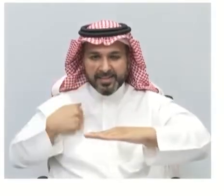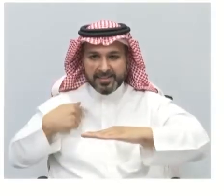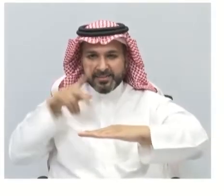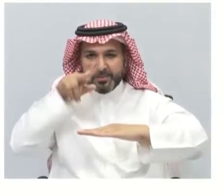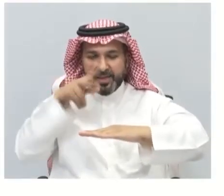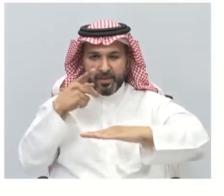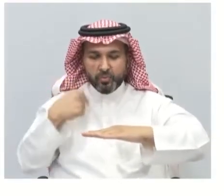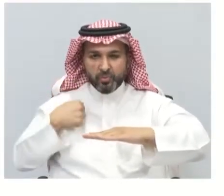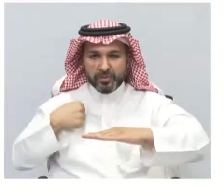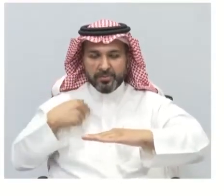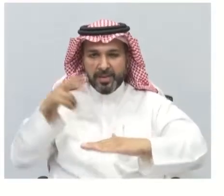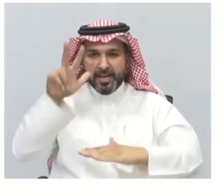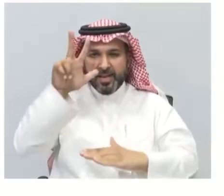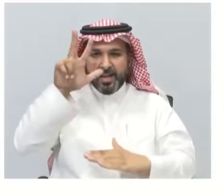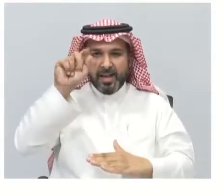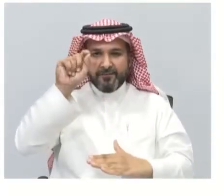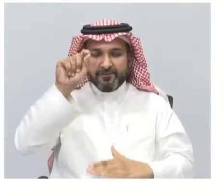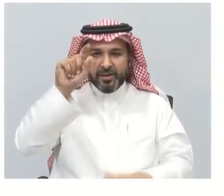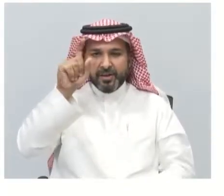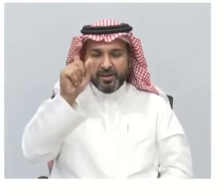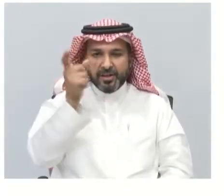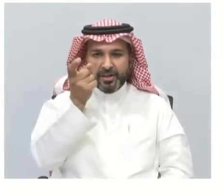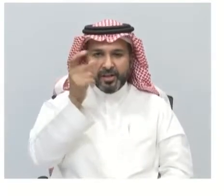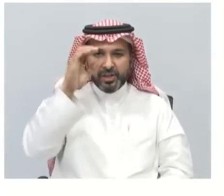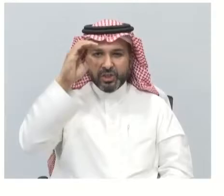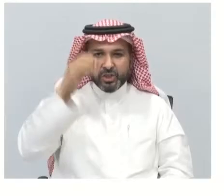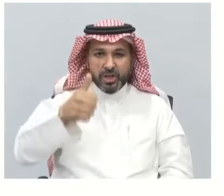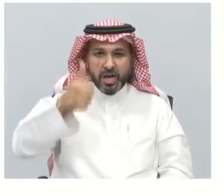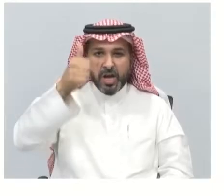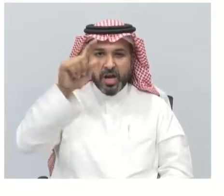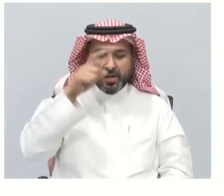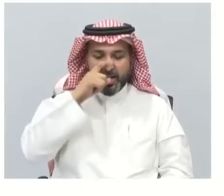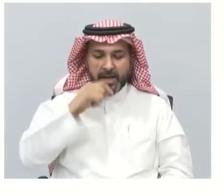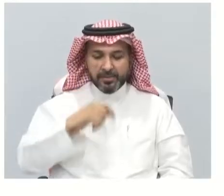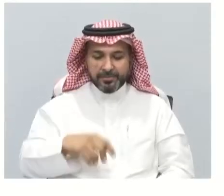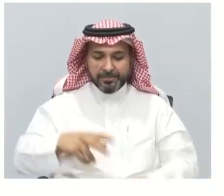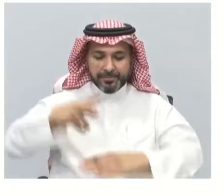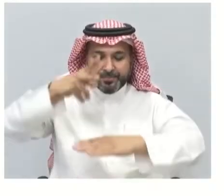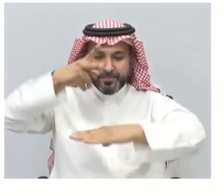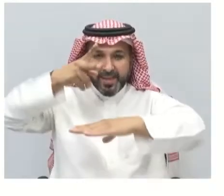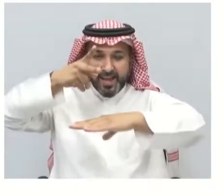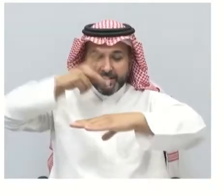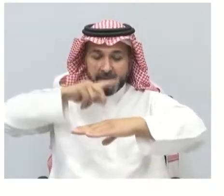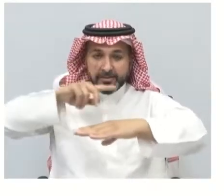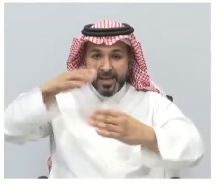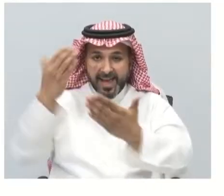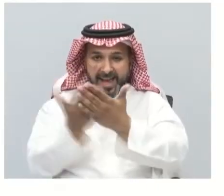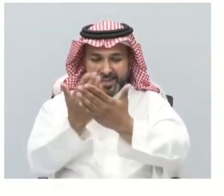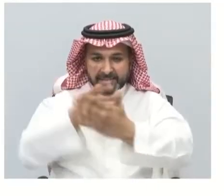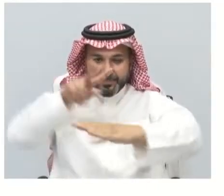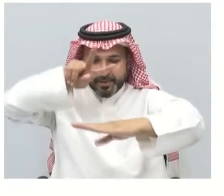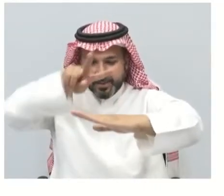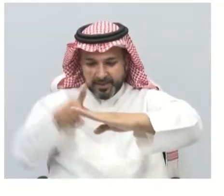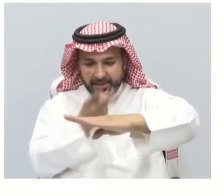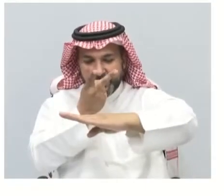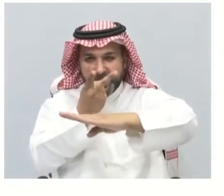بي اللي هي النقطه هنا بعد ذلك نرسم قوسا يقطع المستقيم ك هذا المستقيم ك ونلاحظ ان القوس يقطعه هنا